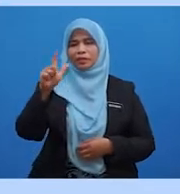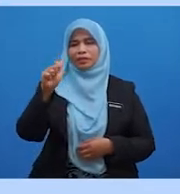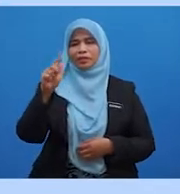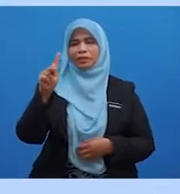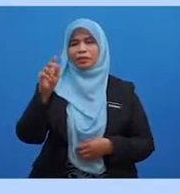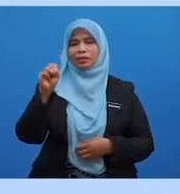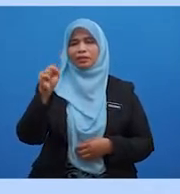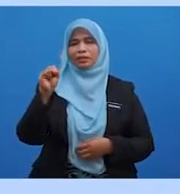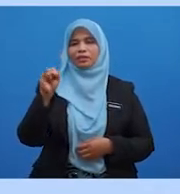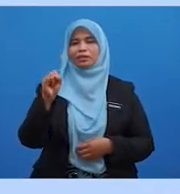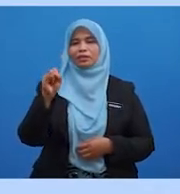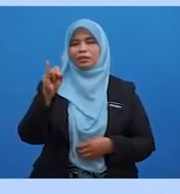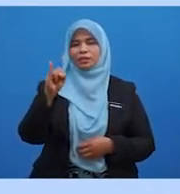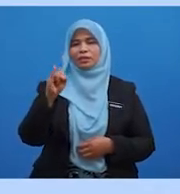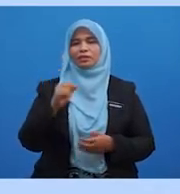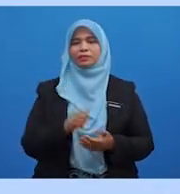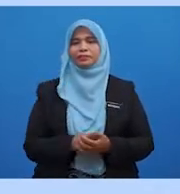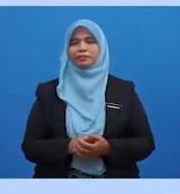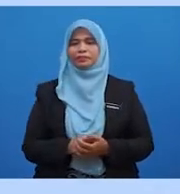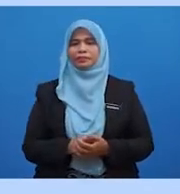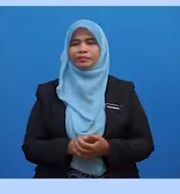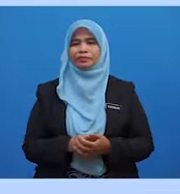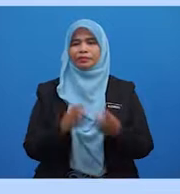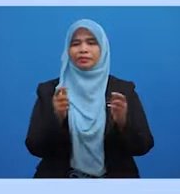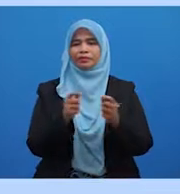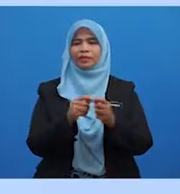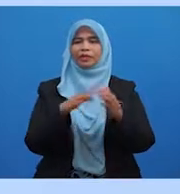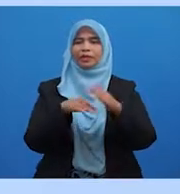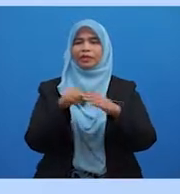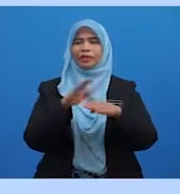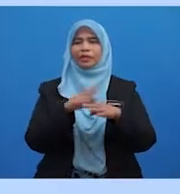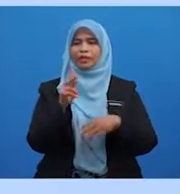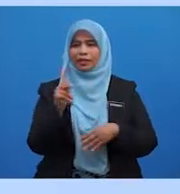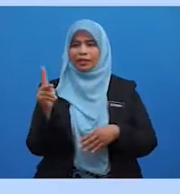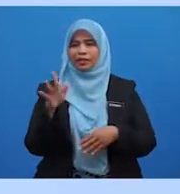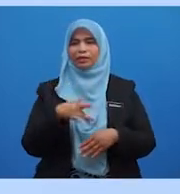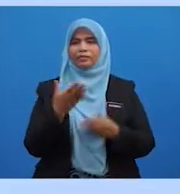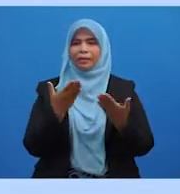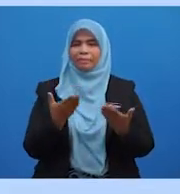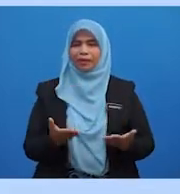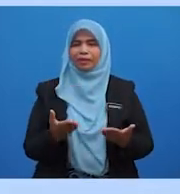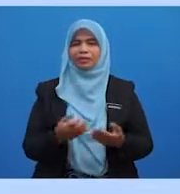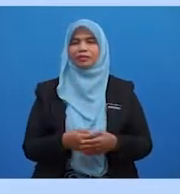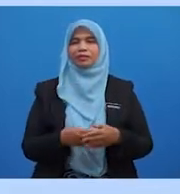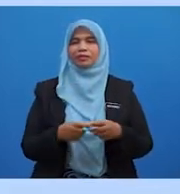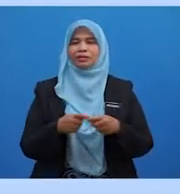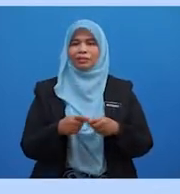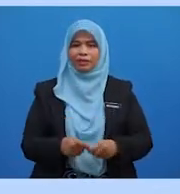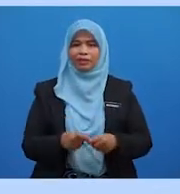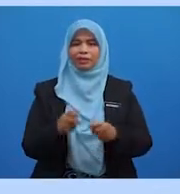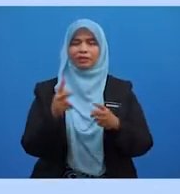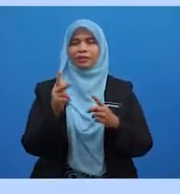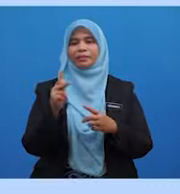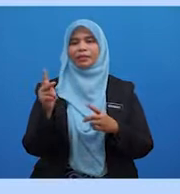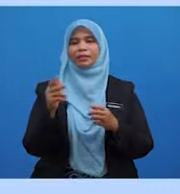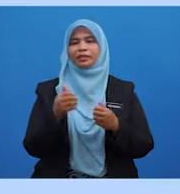relaksasi otot dengan pengulangan formula lisan seperti tangan kanan saya berasa berat, menekankan